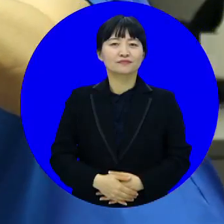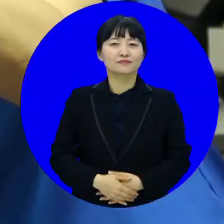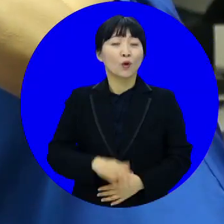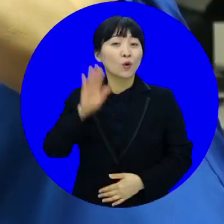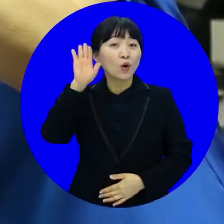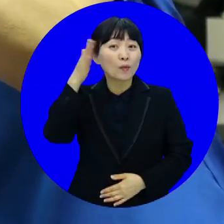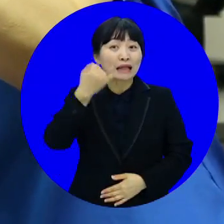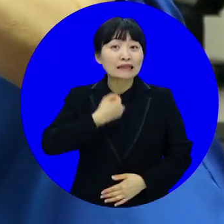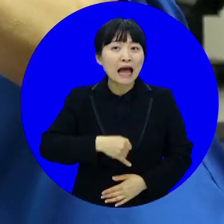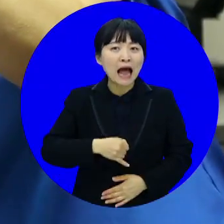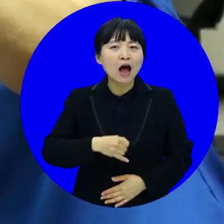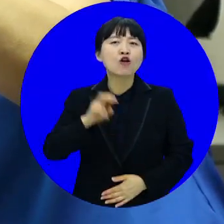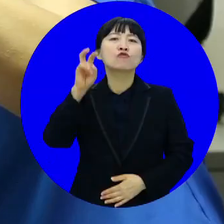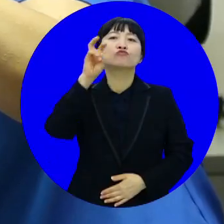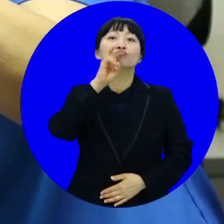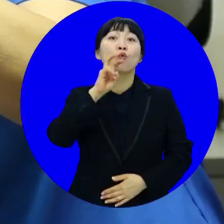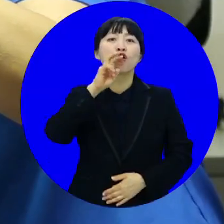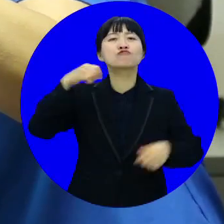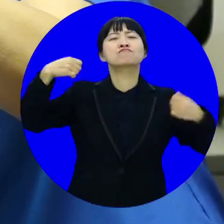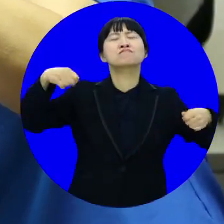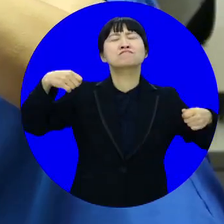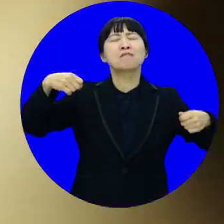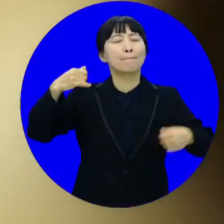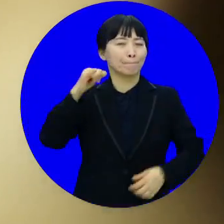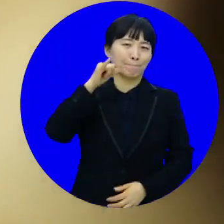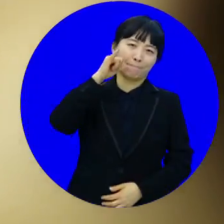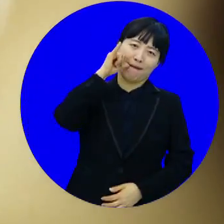요즘 예린이는 걸그룹 춤에 푹 빠졌습니다.